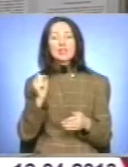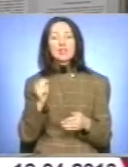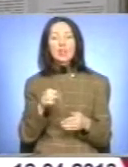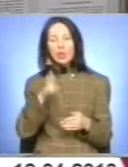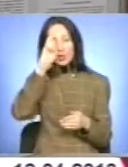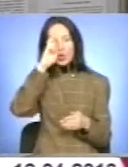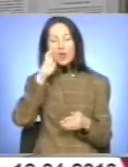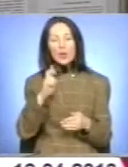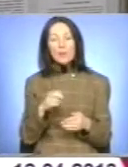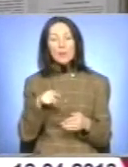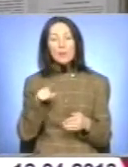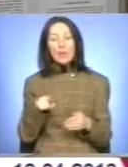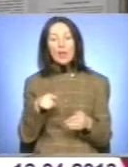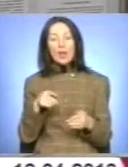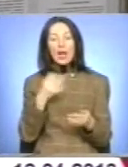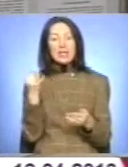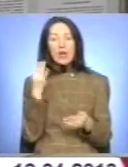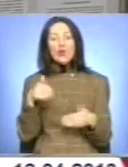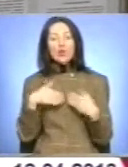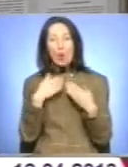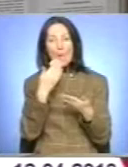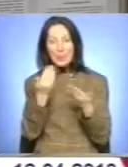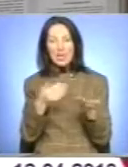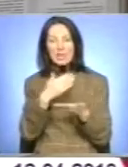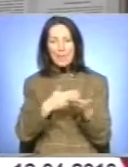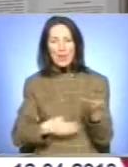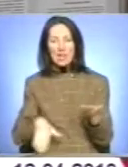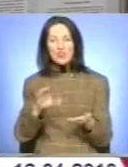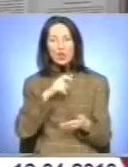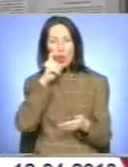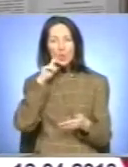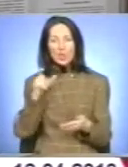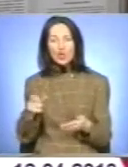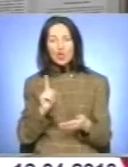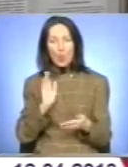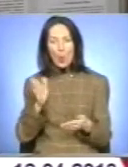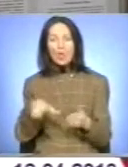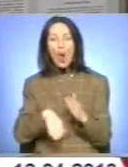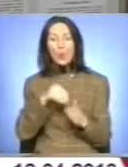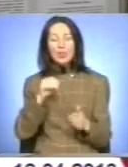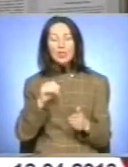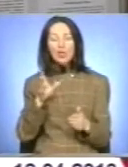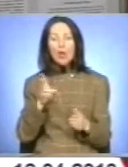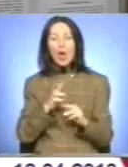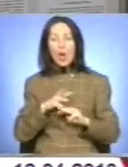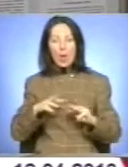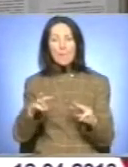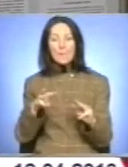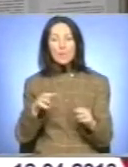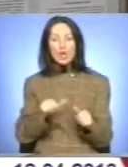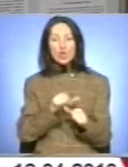1848-49 років. Цікаво, що подається перелік всіх українців, які були обрані до цього сойму, і, зокрема, навіть є представники